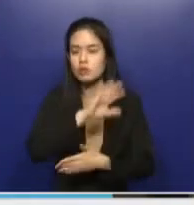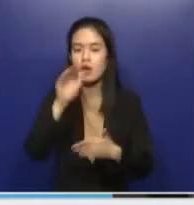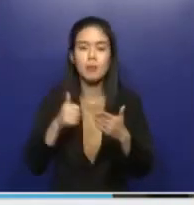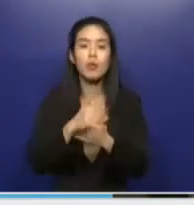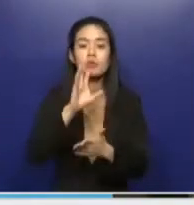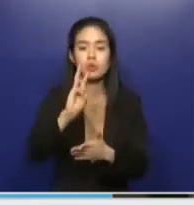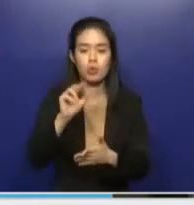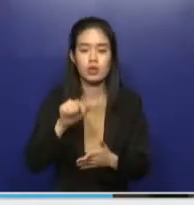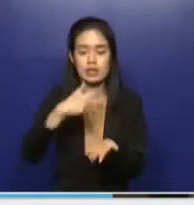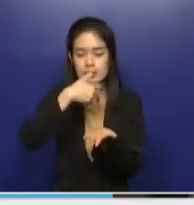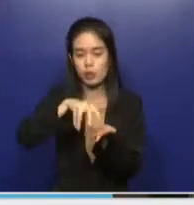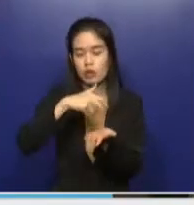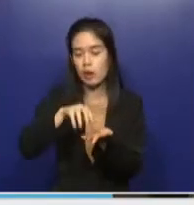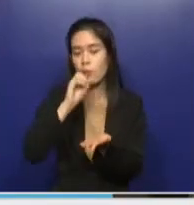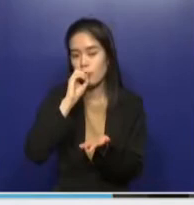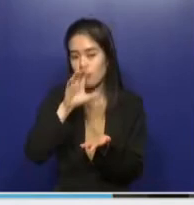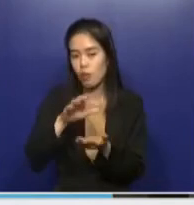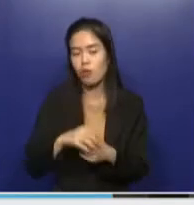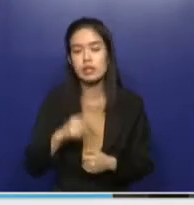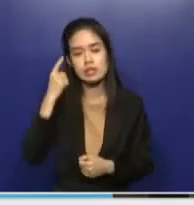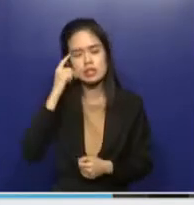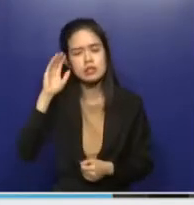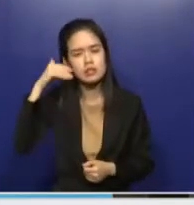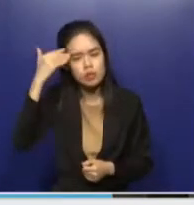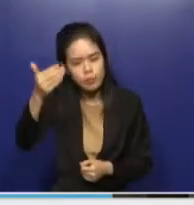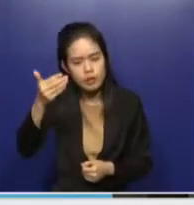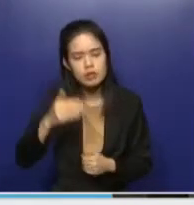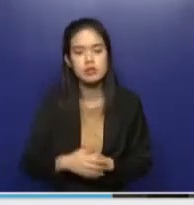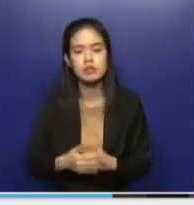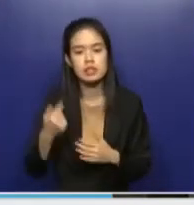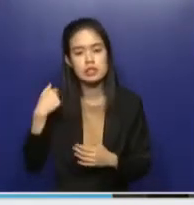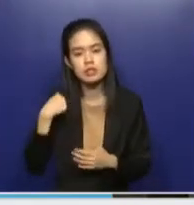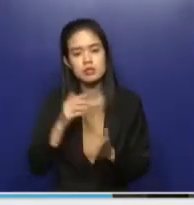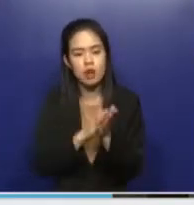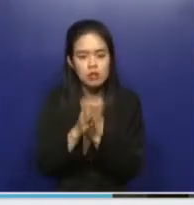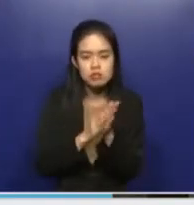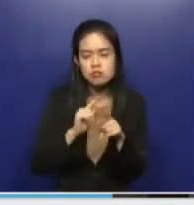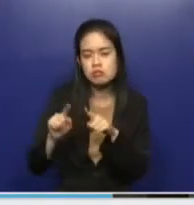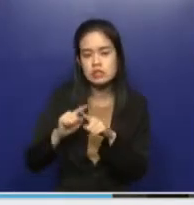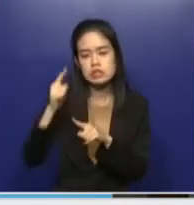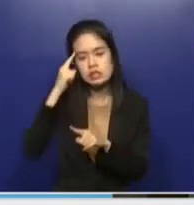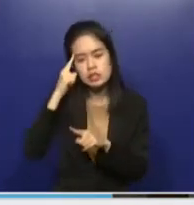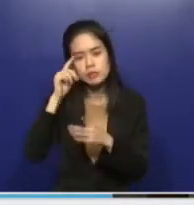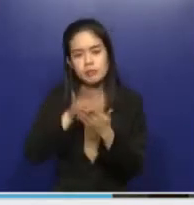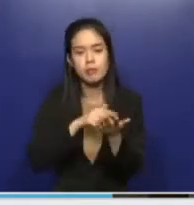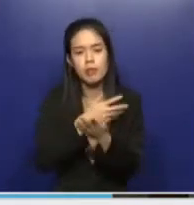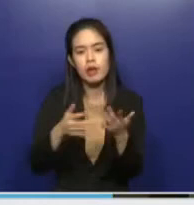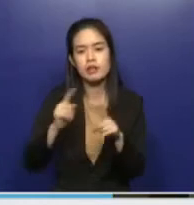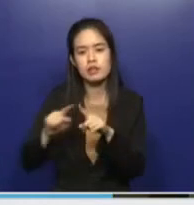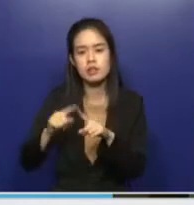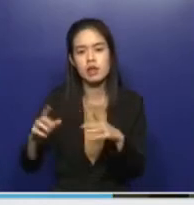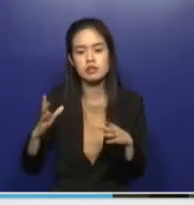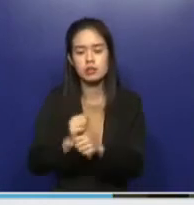านดังกล่าวนี้ตั้งแต่การคาดการล่วงหน้าความท้าทายการตีความการตัดสินใ